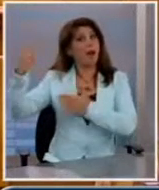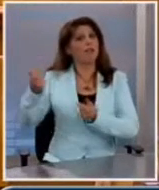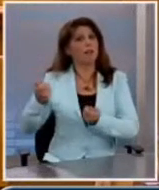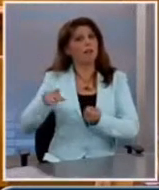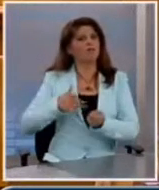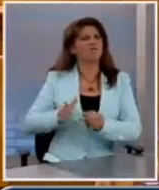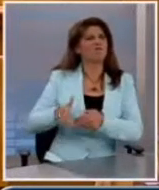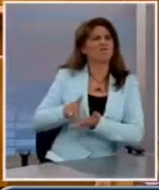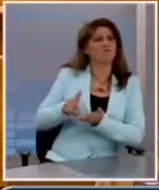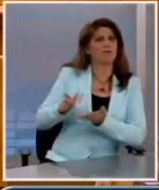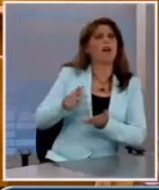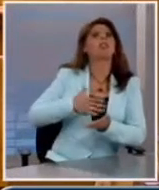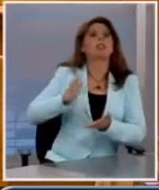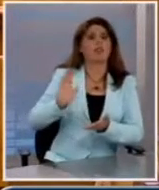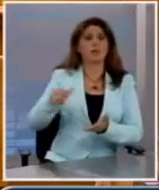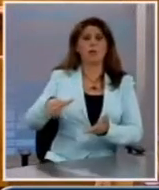λοιπόν έρχεστε εδώ,